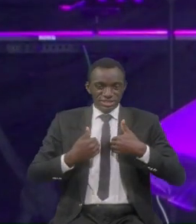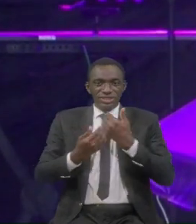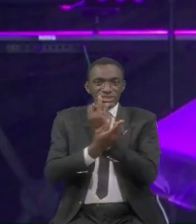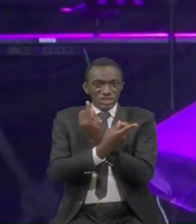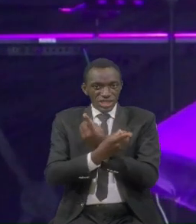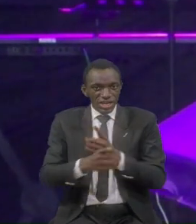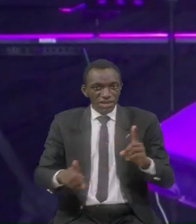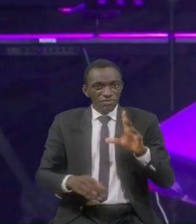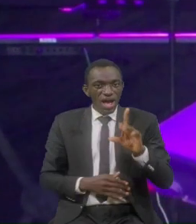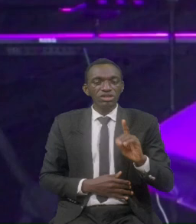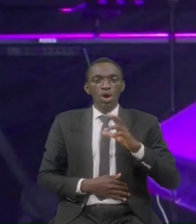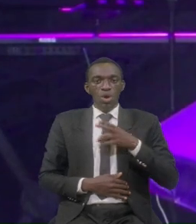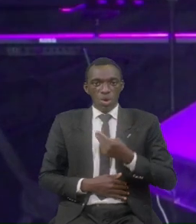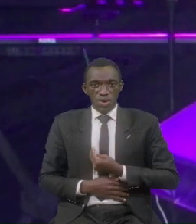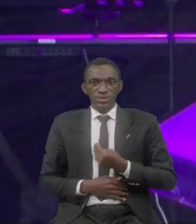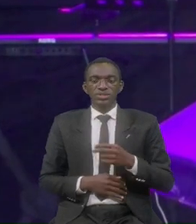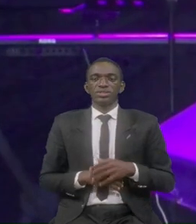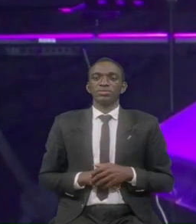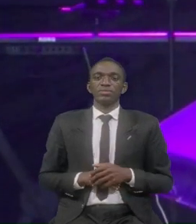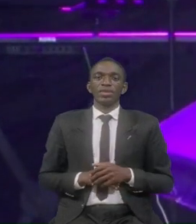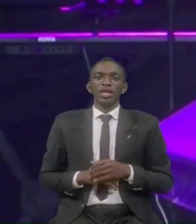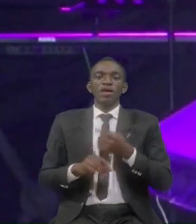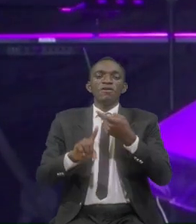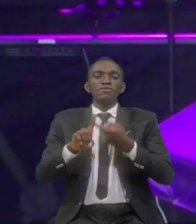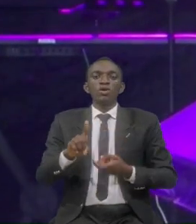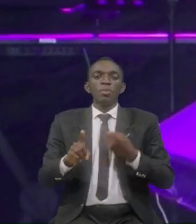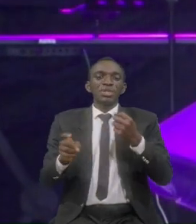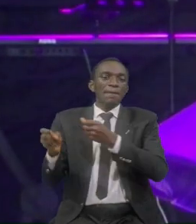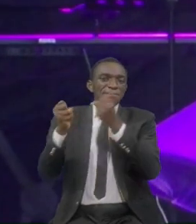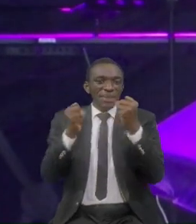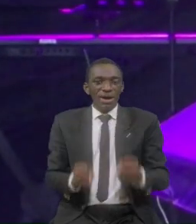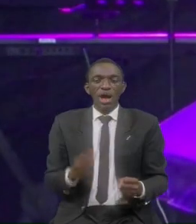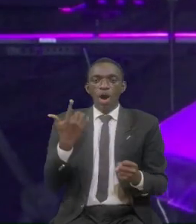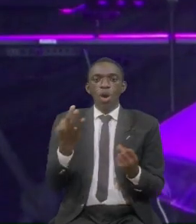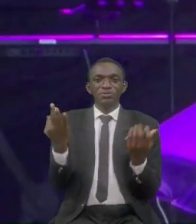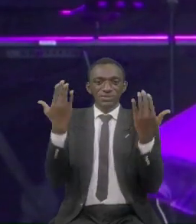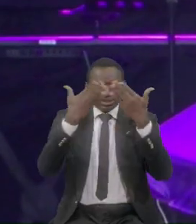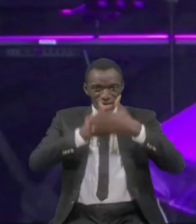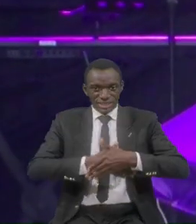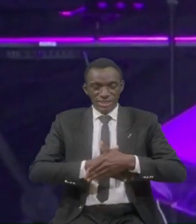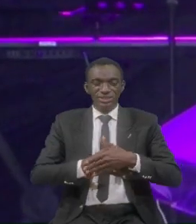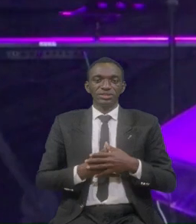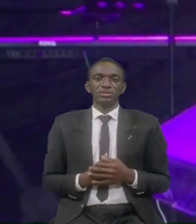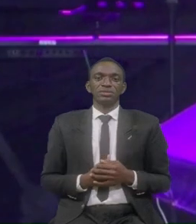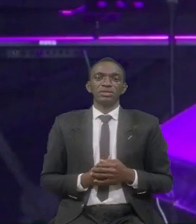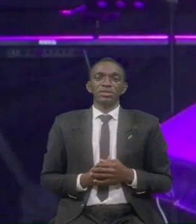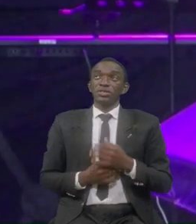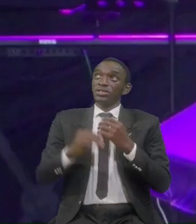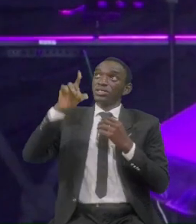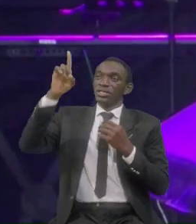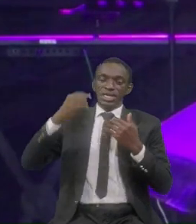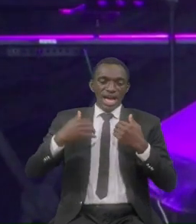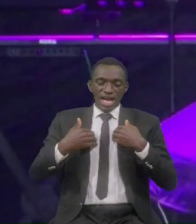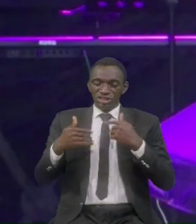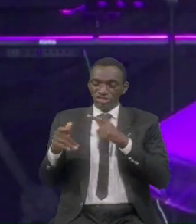tang gitagaan og kagawasan. From the power of darkness. Gikan sa gahom sa kangitngit. And has translated